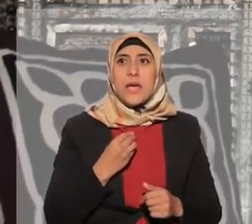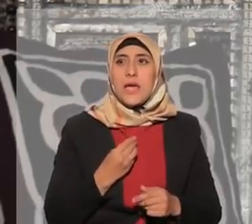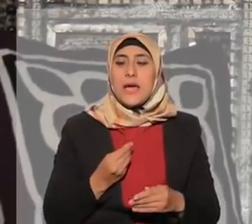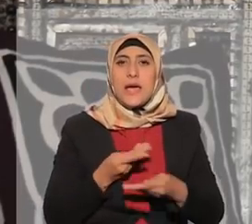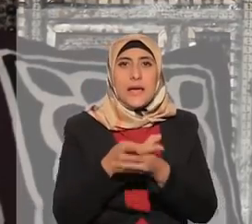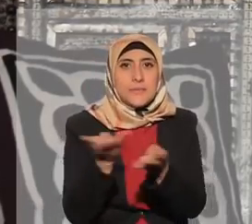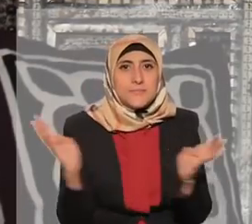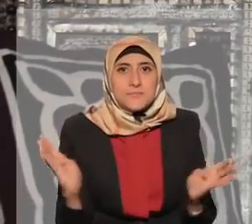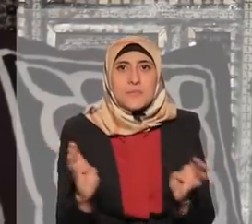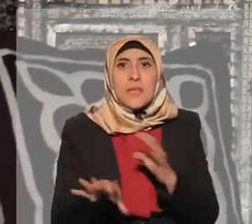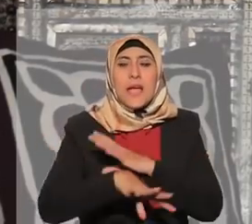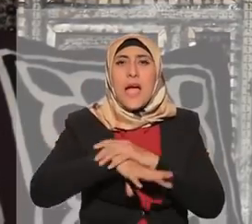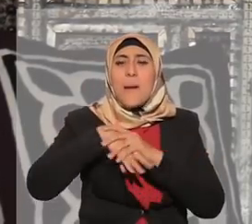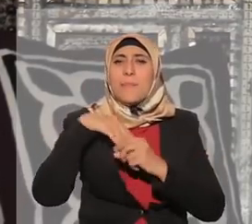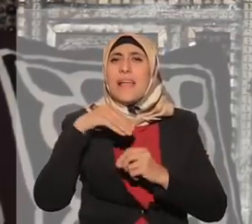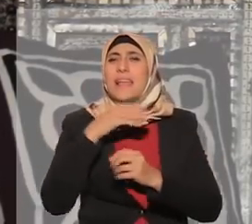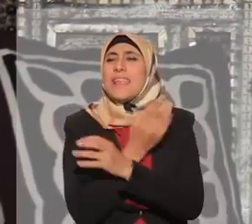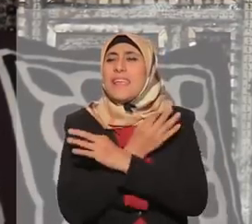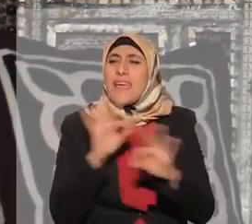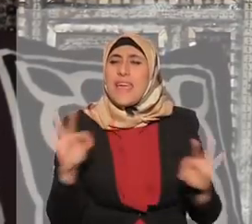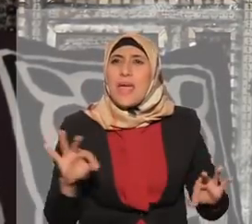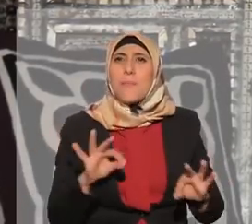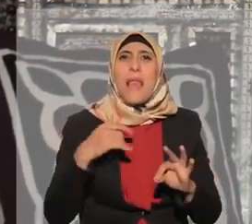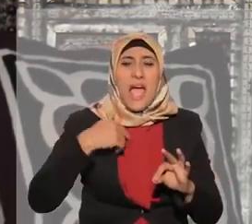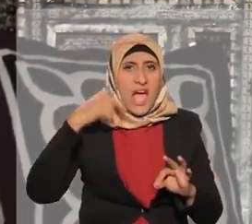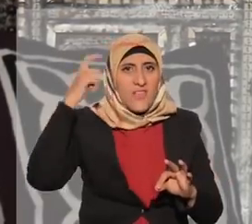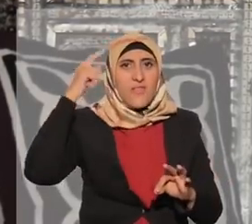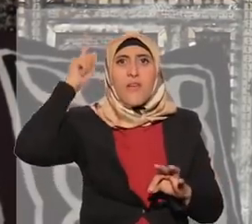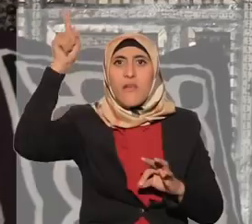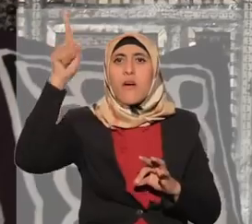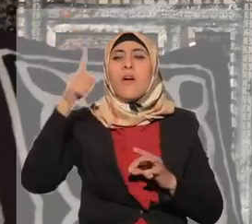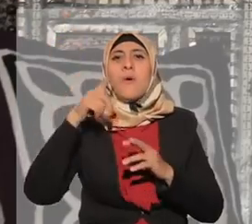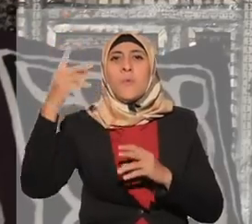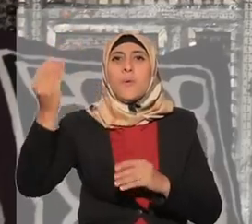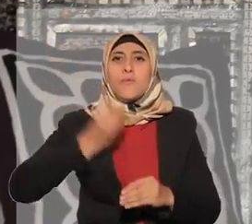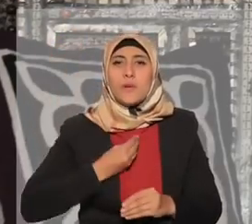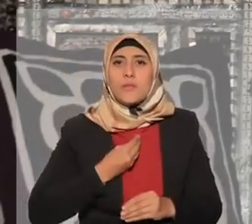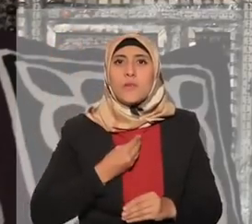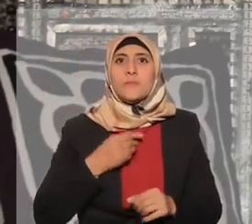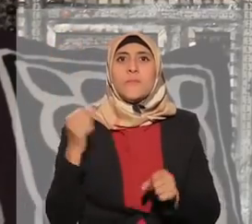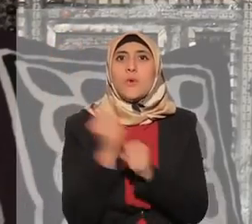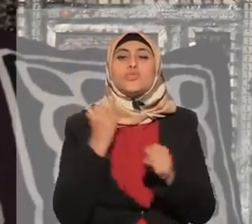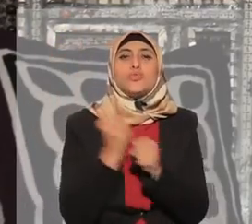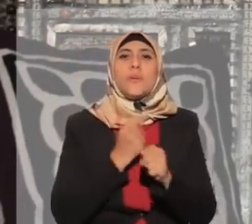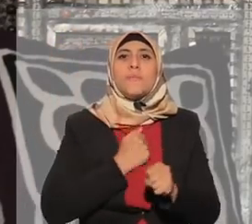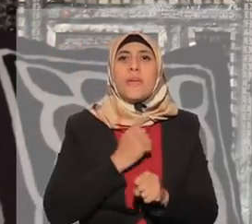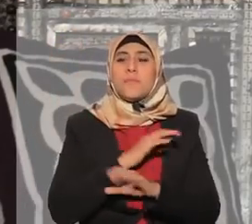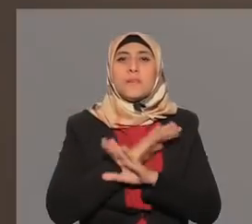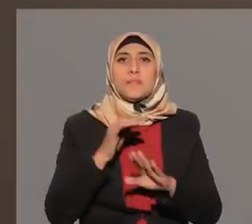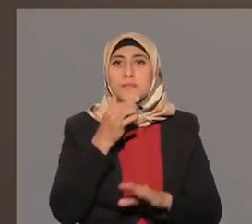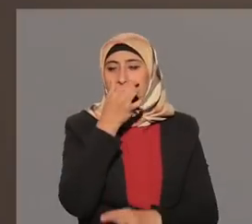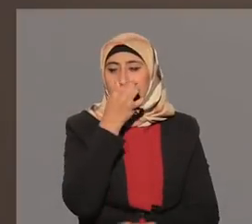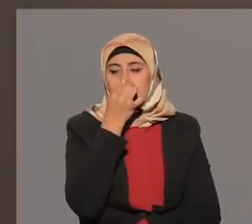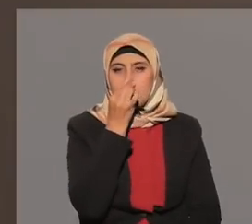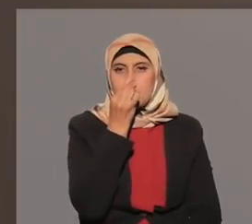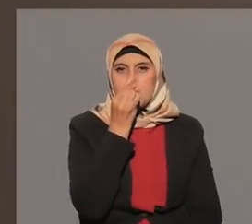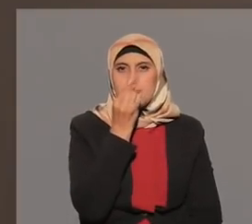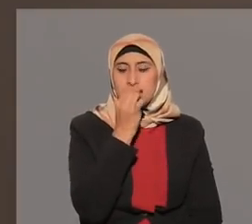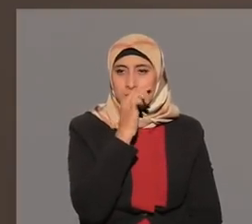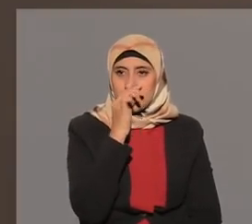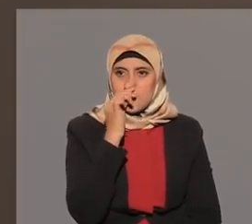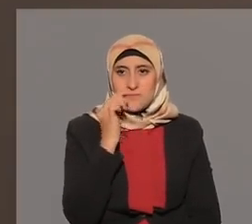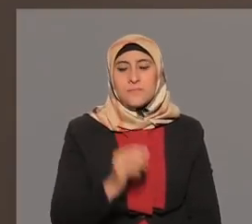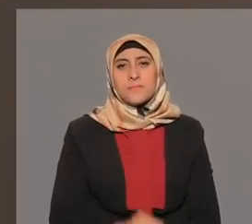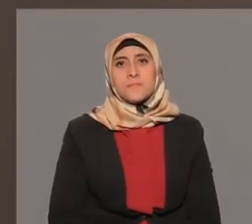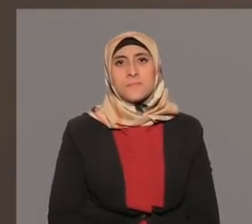الإحسان، الأعمال التي أعلم أن الله يرتضيها، أجعلها شغلي الشاغل. هذا الأول. النقطة الثانية،